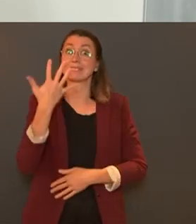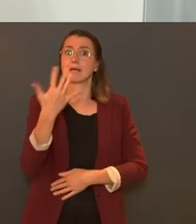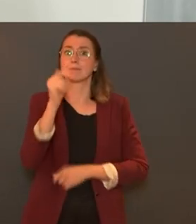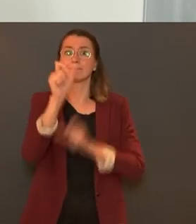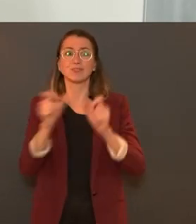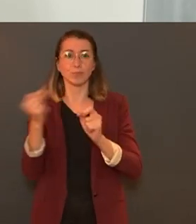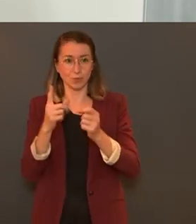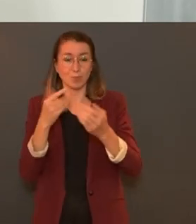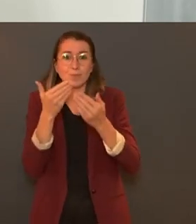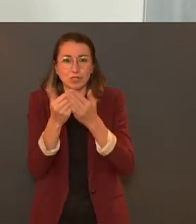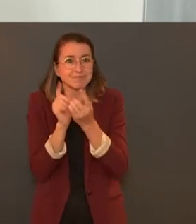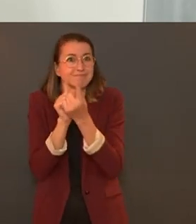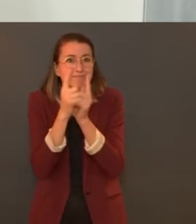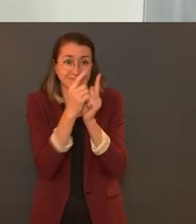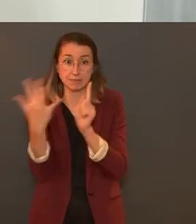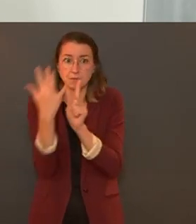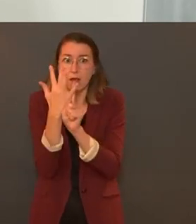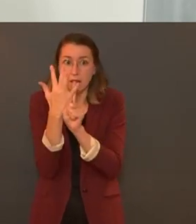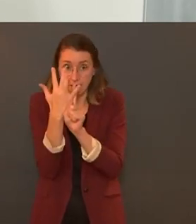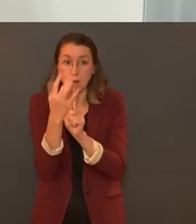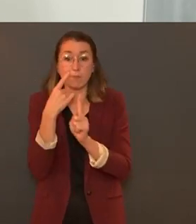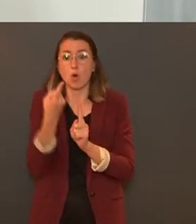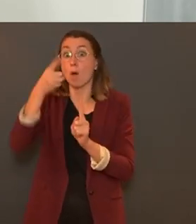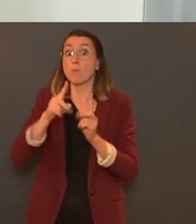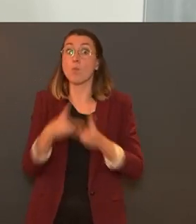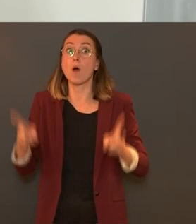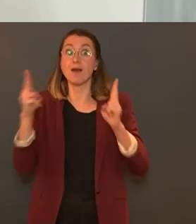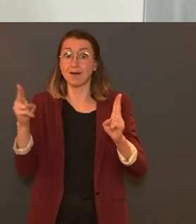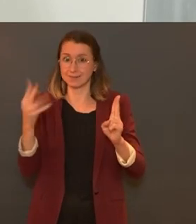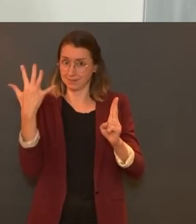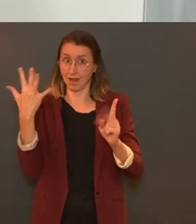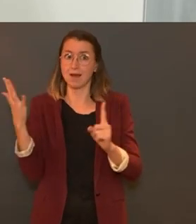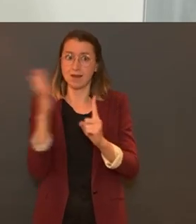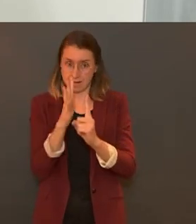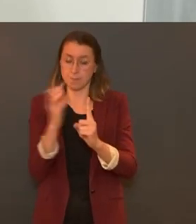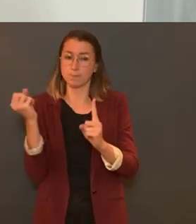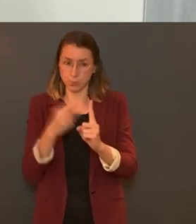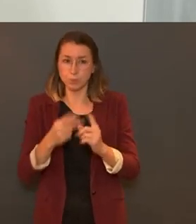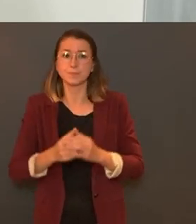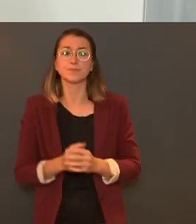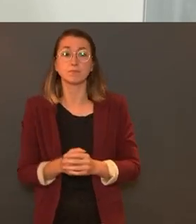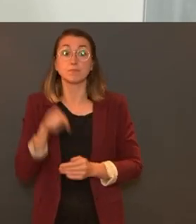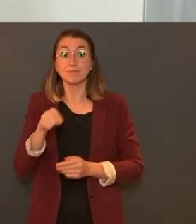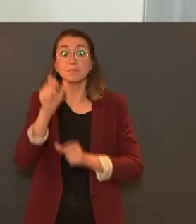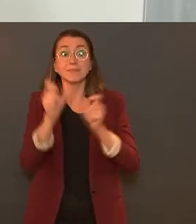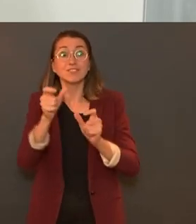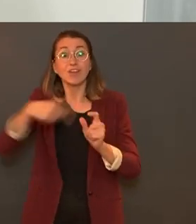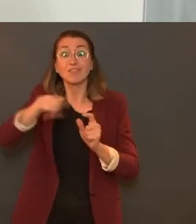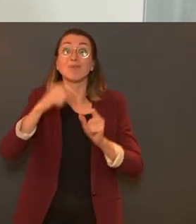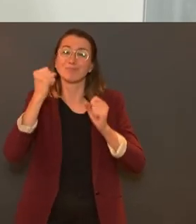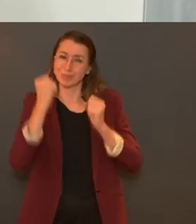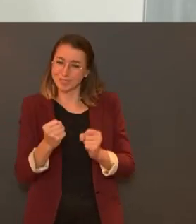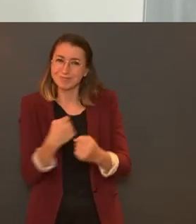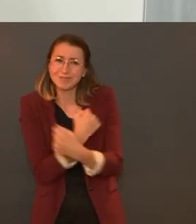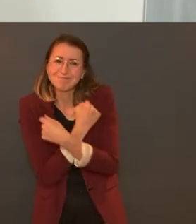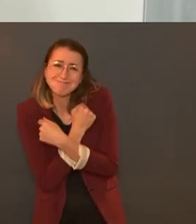foyer par mois. Il s'agit donc de personnes que vous pouvez, par exemple, enlacer, avec qui vous